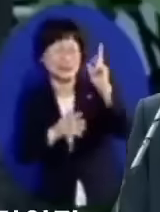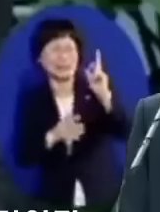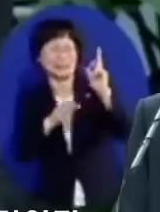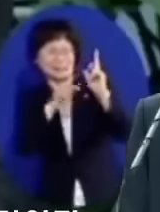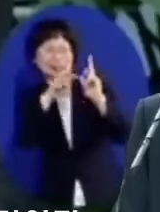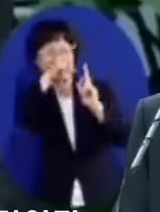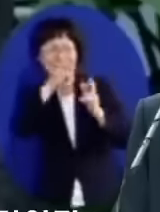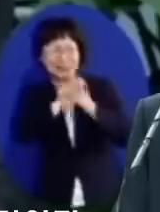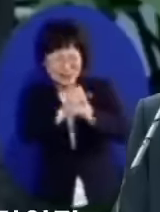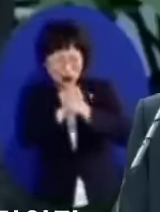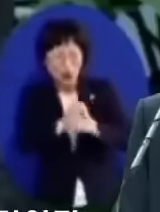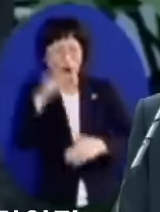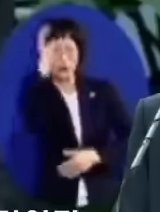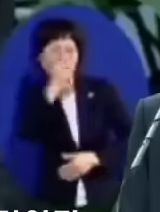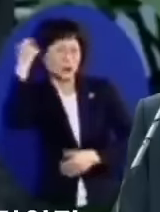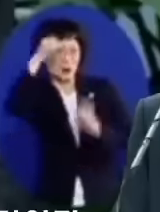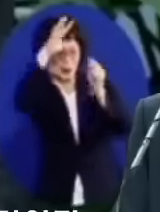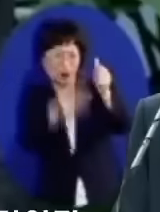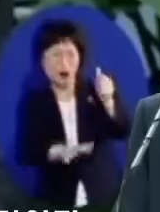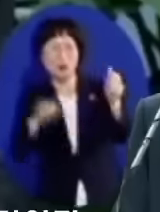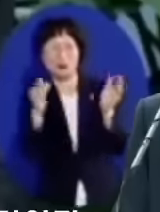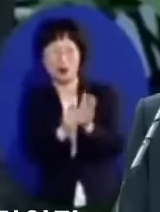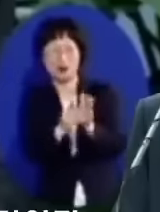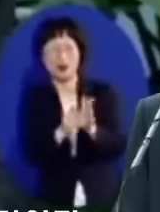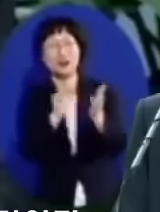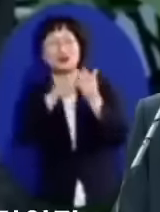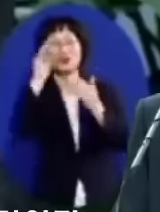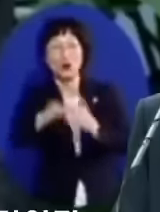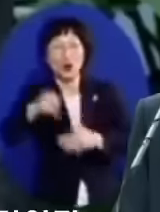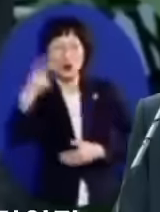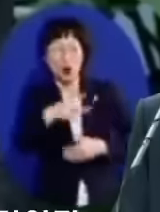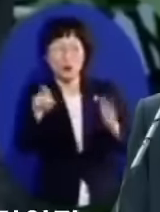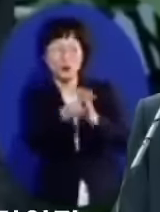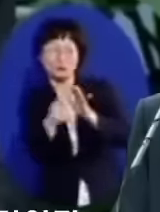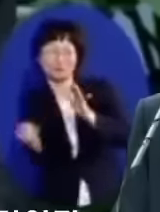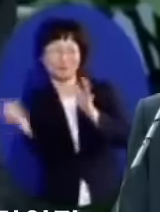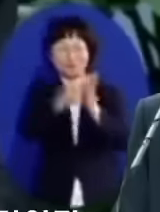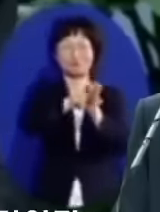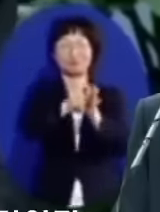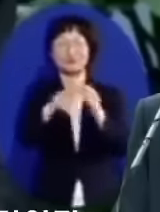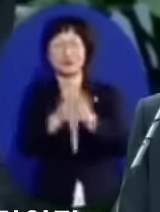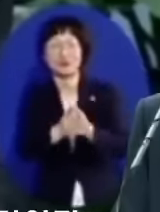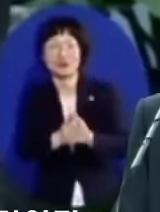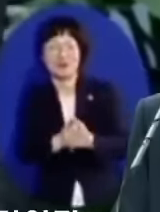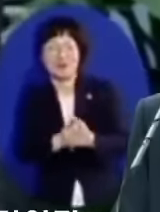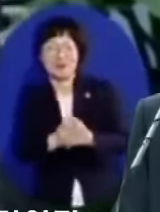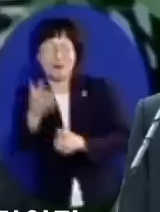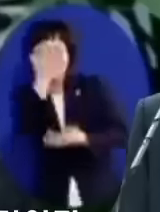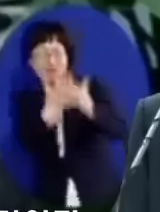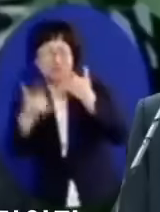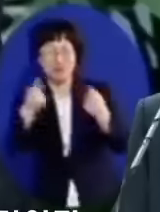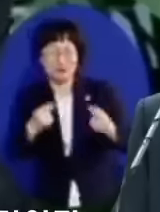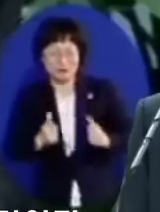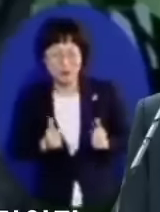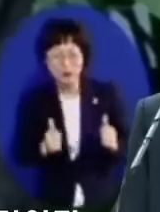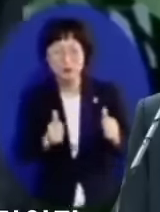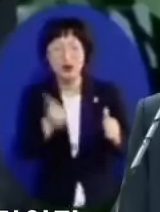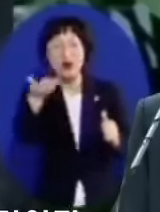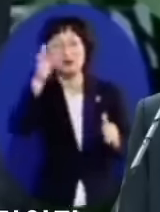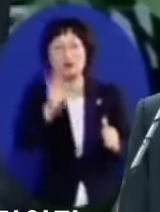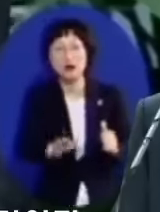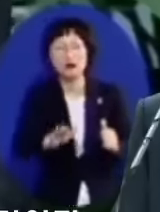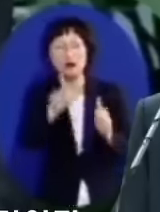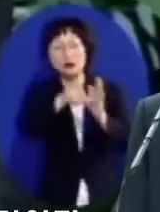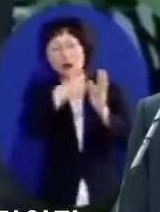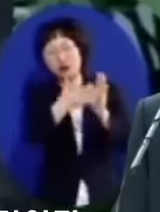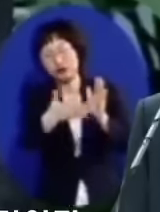하고 성령을 받았습니다. 성령을 받고 난 다음에 또 믿음이 살아서 아주 불같이 신앙생활을 했는데 그것도 얼마 세월이